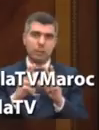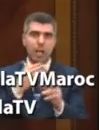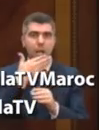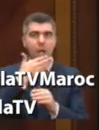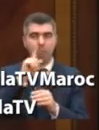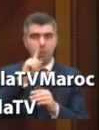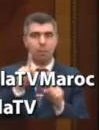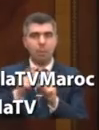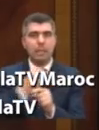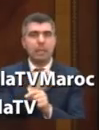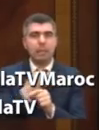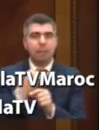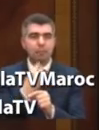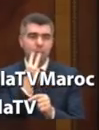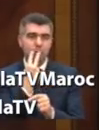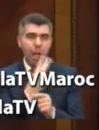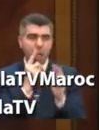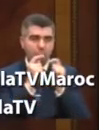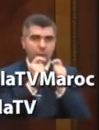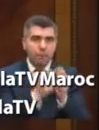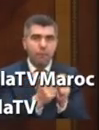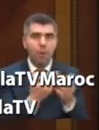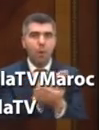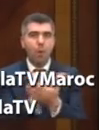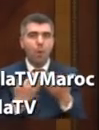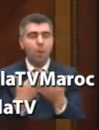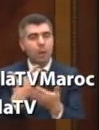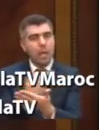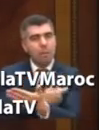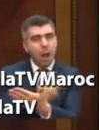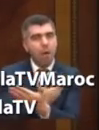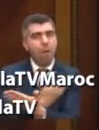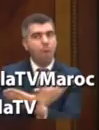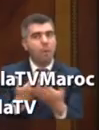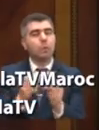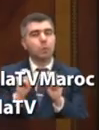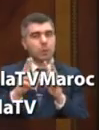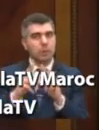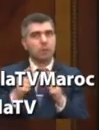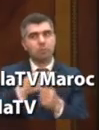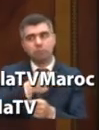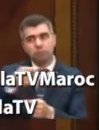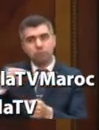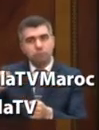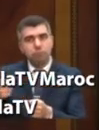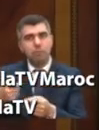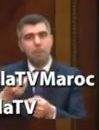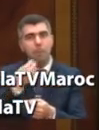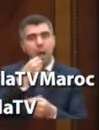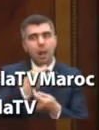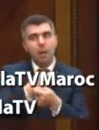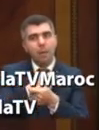ديال السلامة الصحية وبالتعاون مع الأطباء البياطرة، كما أن إمداد السوق بالأعلاف كيمشي